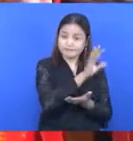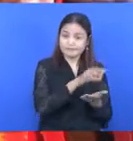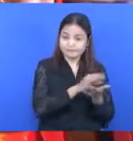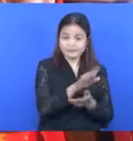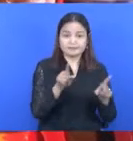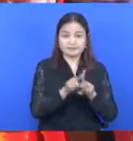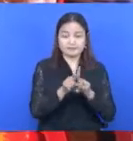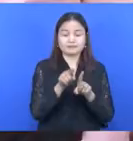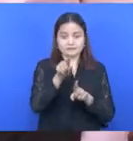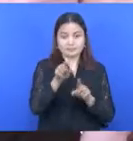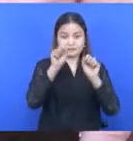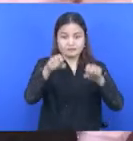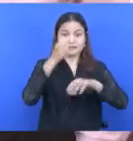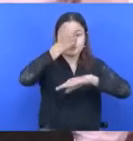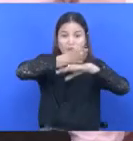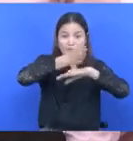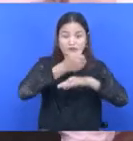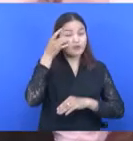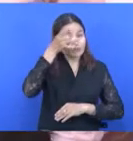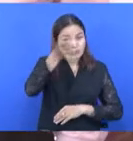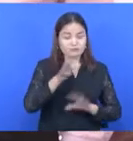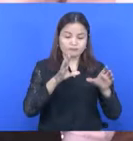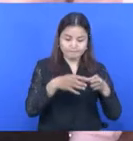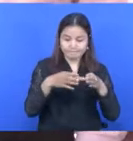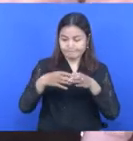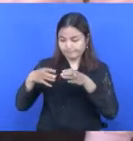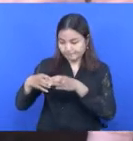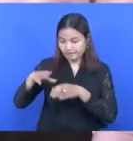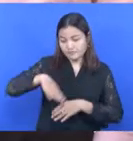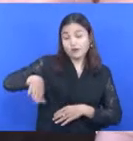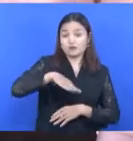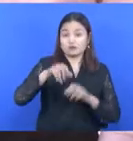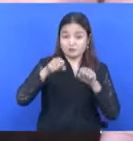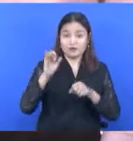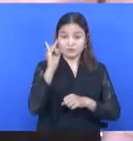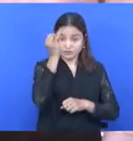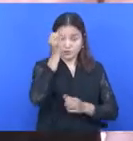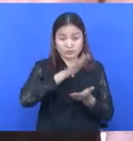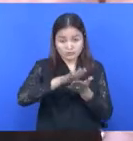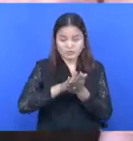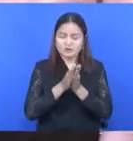ដូច្នេះអាដាមអបានាយករដ្ឋមន្ត្រីបានណែនាំដល់ក្រុមប្រឹក្សាឃុំដែលទៅជាប់ឆ្នោតថ្មីត្រូវប